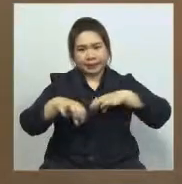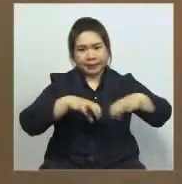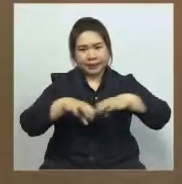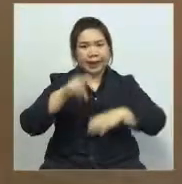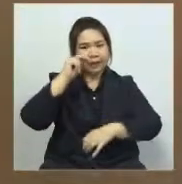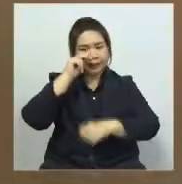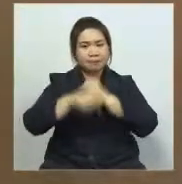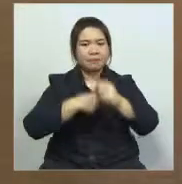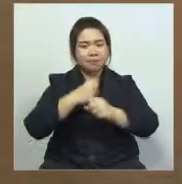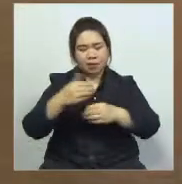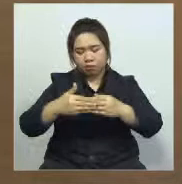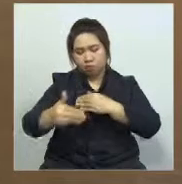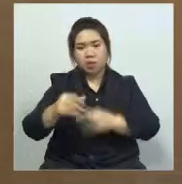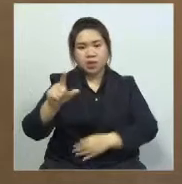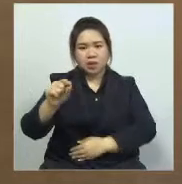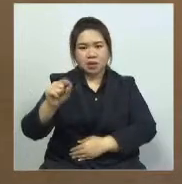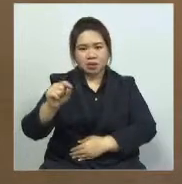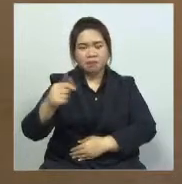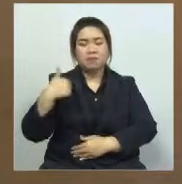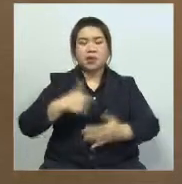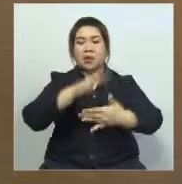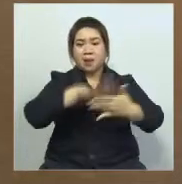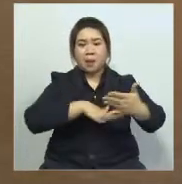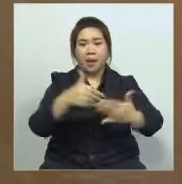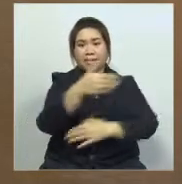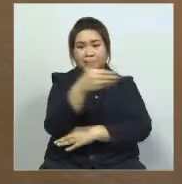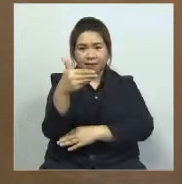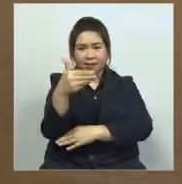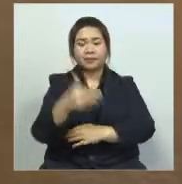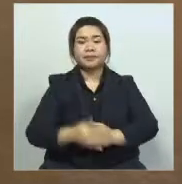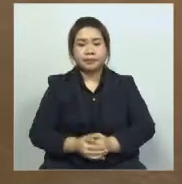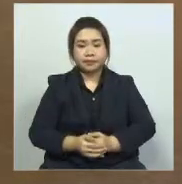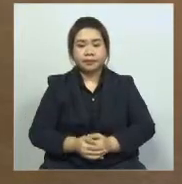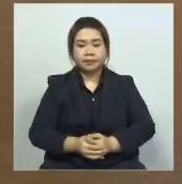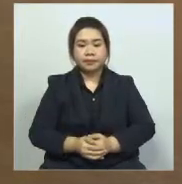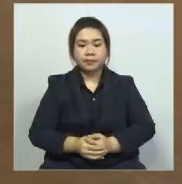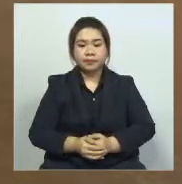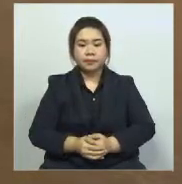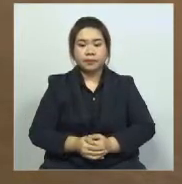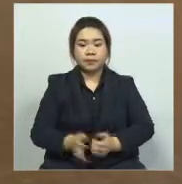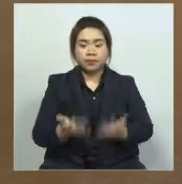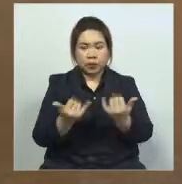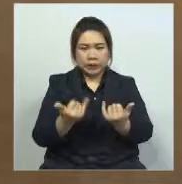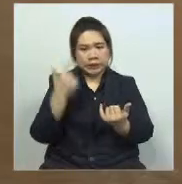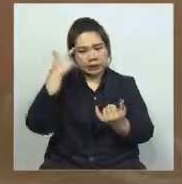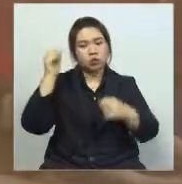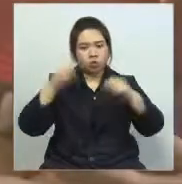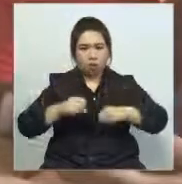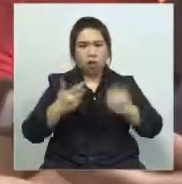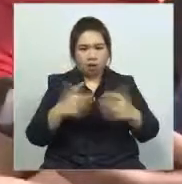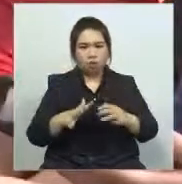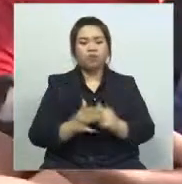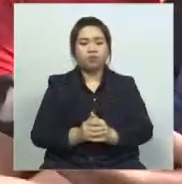การน้ำ20ปีที่สอดคล้องกับแผนยุทธศาสตร์ชาติ วันนี้ได้ข้อยุติแล้วครับว่าเบื้องต้นเนี่